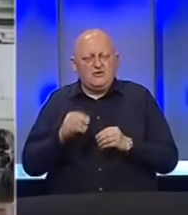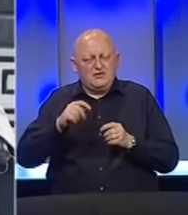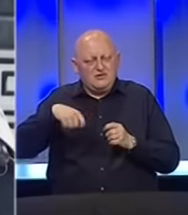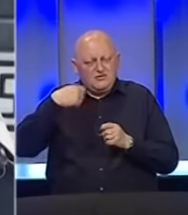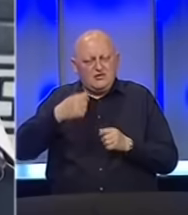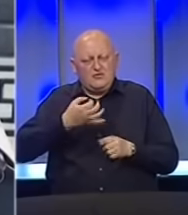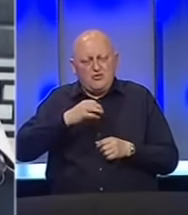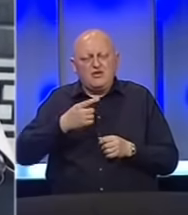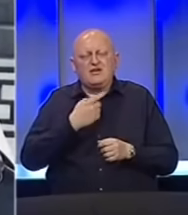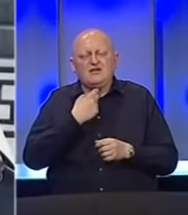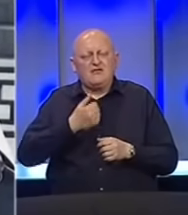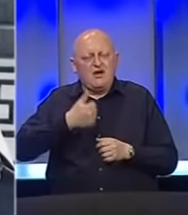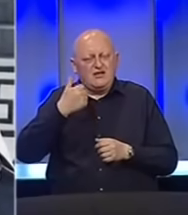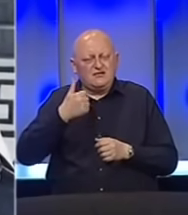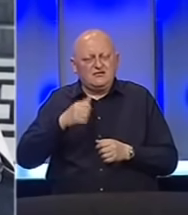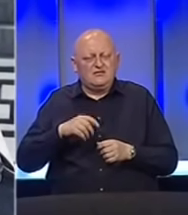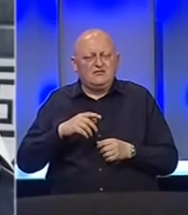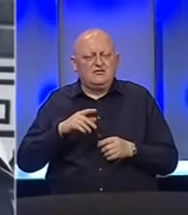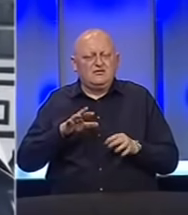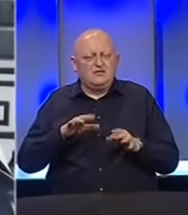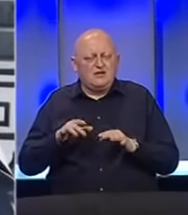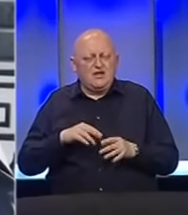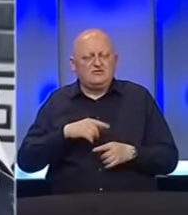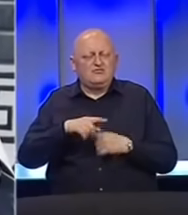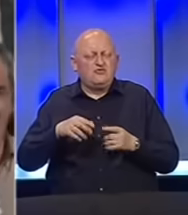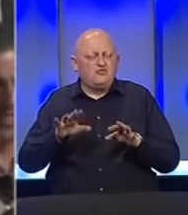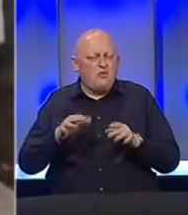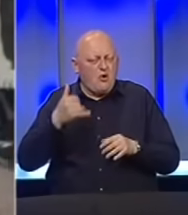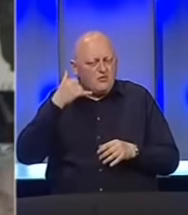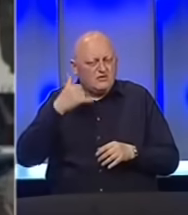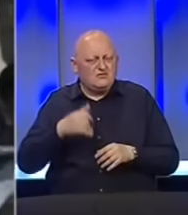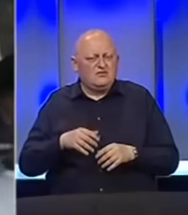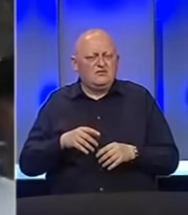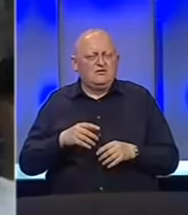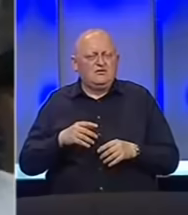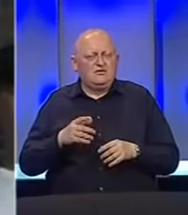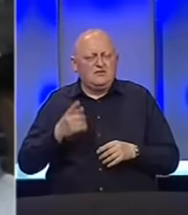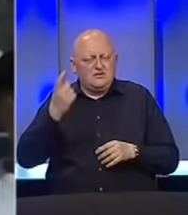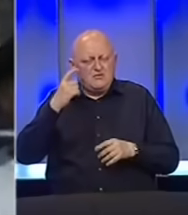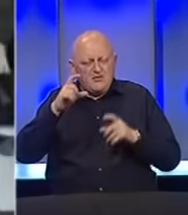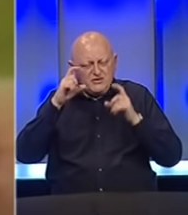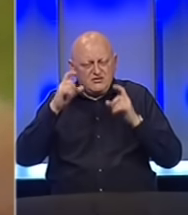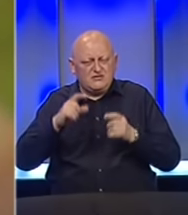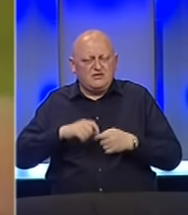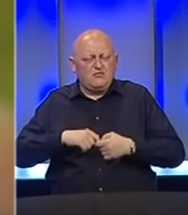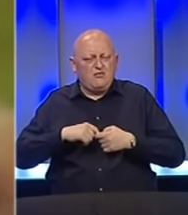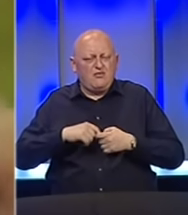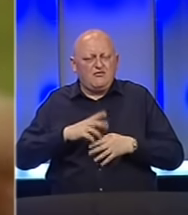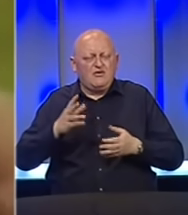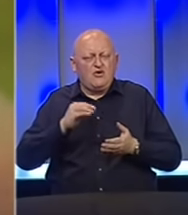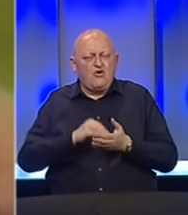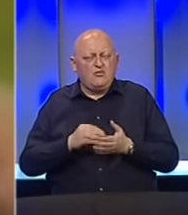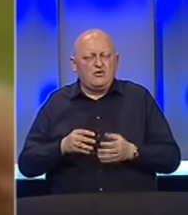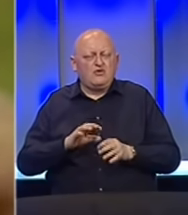veće kvalitete, korištenje virtualne realnosti na mobilnim uređajima, gadžeta poput pametnih naočala te povezivanje velikog